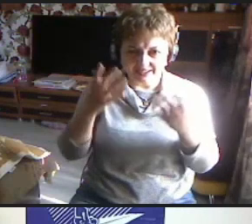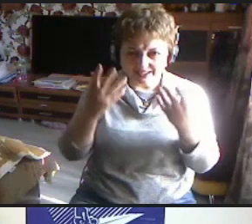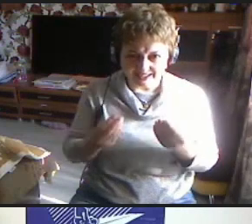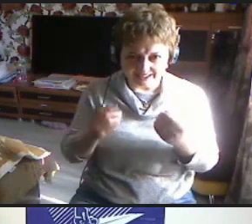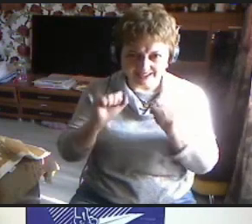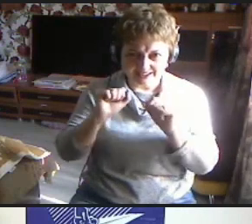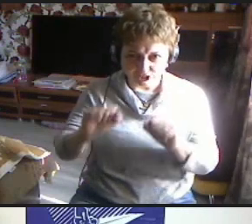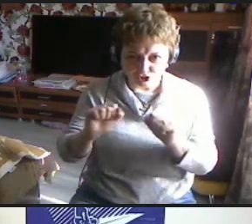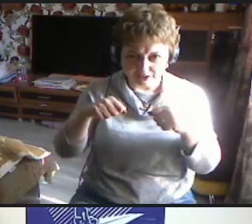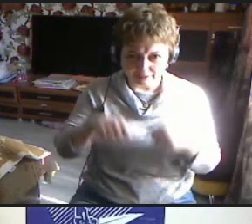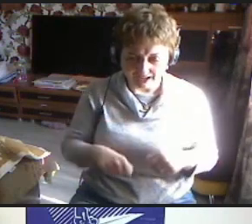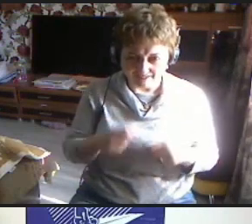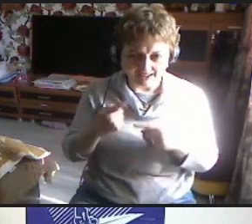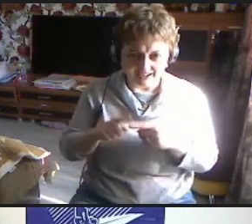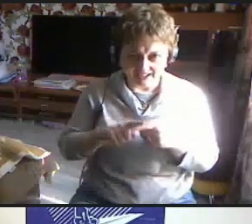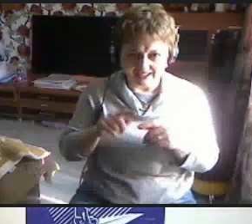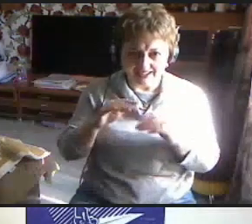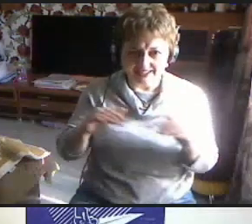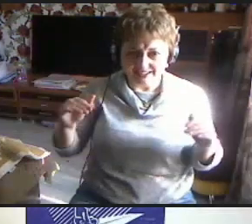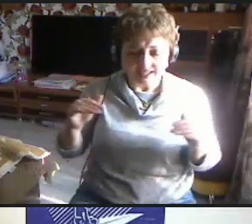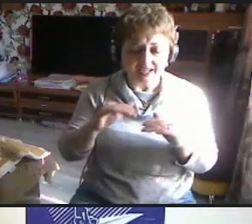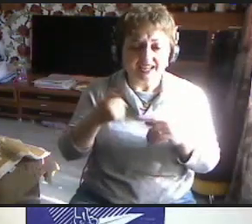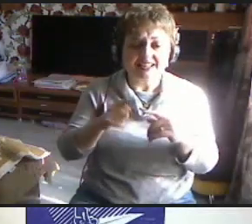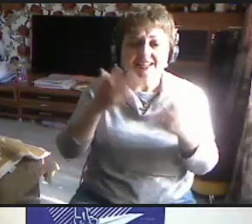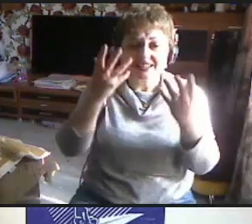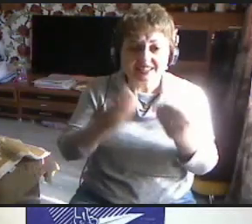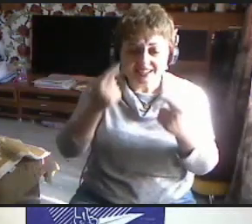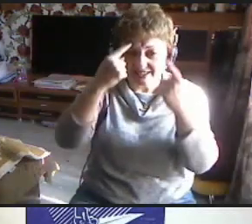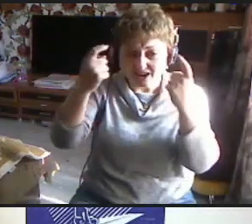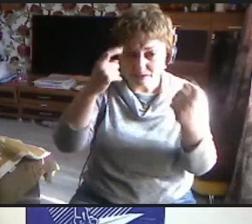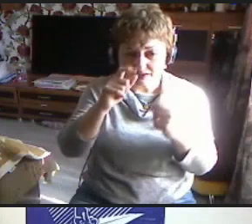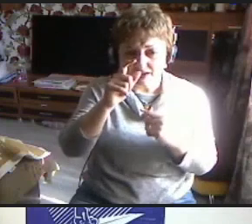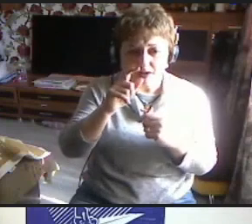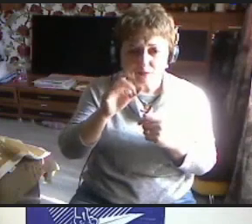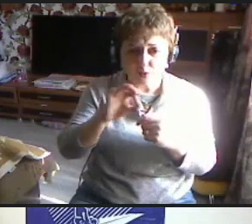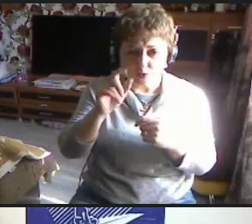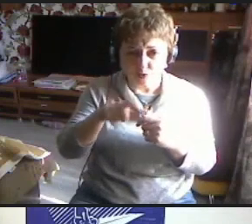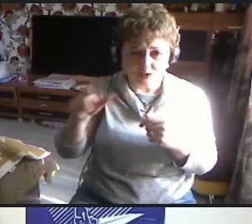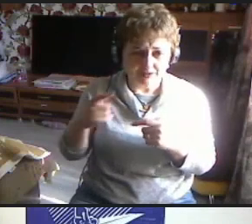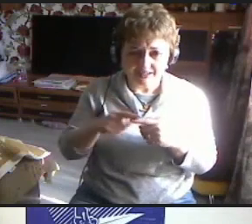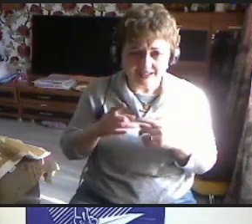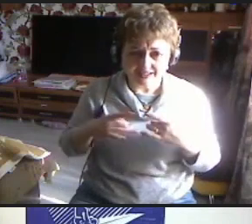день информирования о людях с инвалидностью. Это далеко не праздник. Но